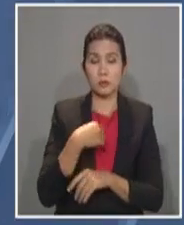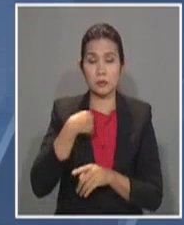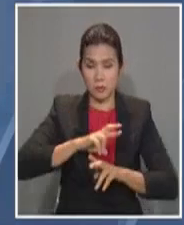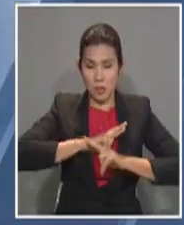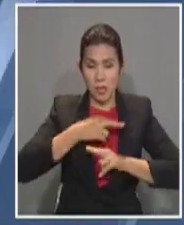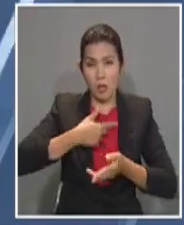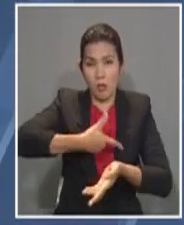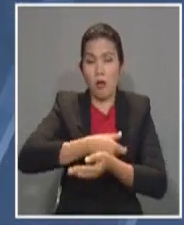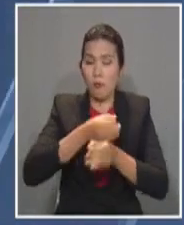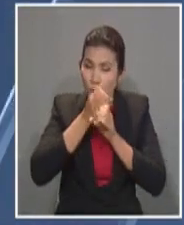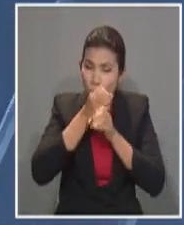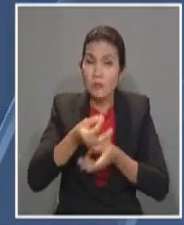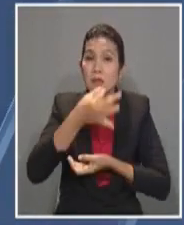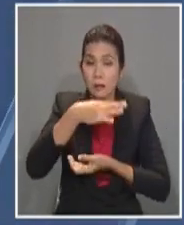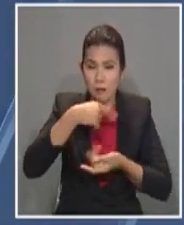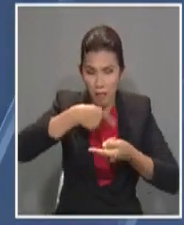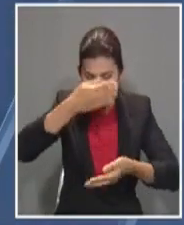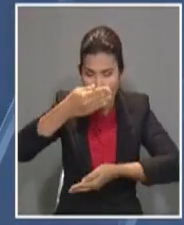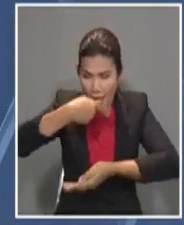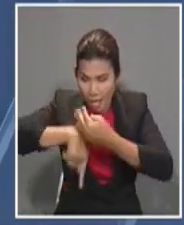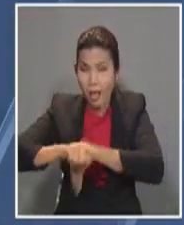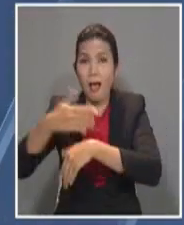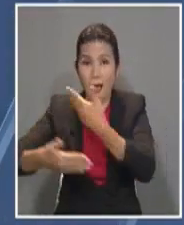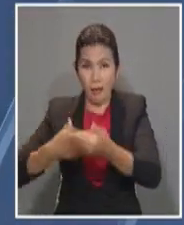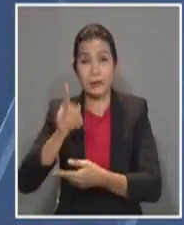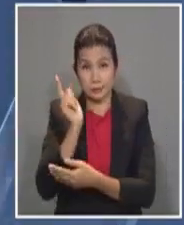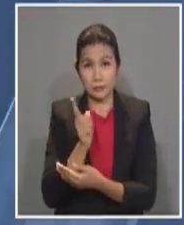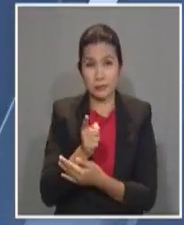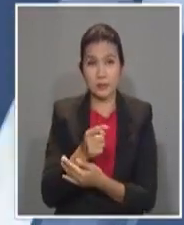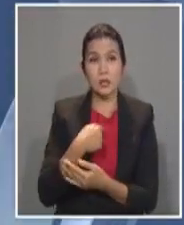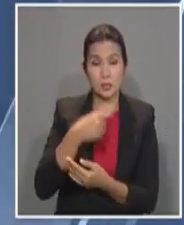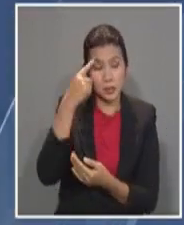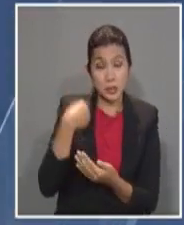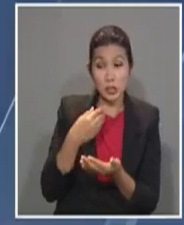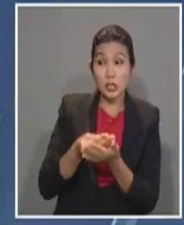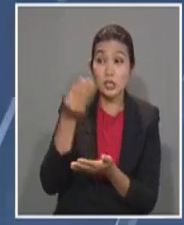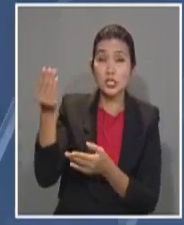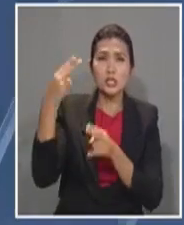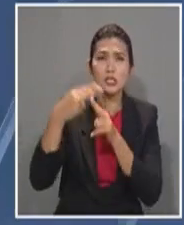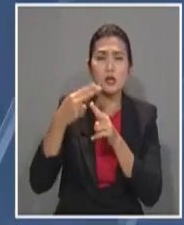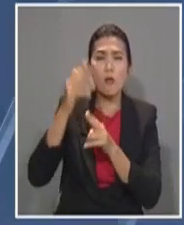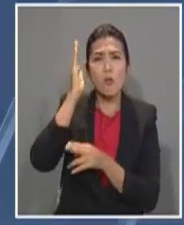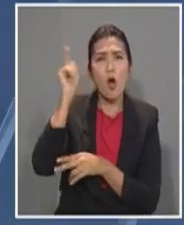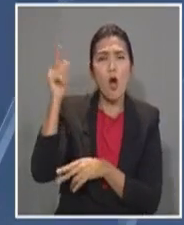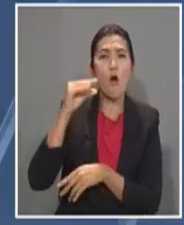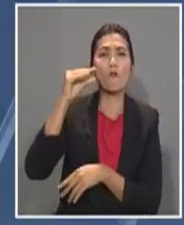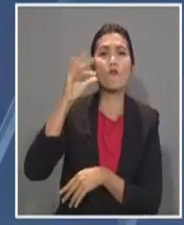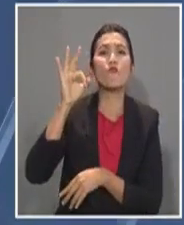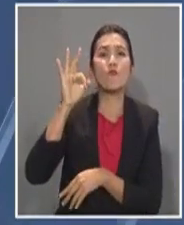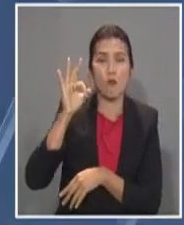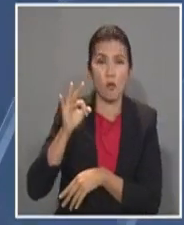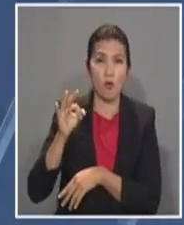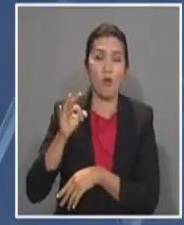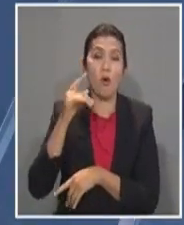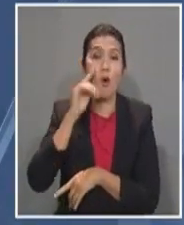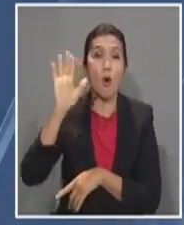าและก็ลักลอบขายยาบ้าจริงโดยซื้อมาจากนายโฟรู้แค่นี้ค่ะรู้ชื่อว่านายโฟเป็นชาวกุม